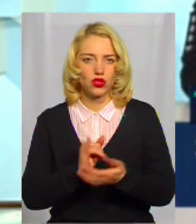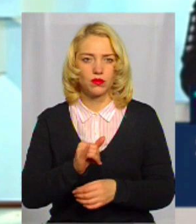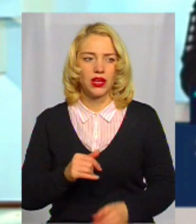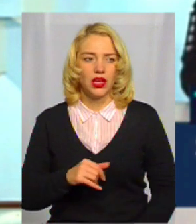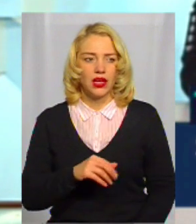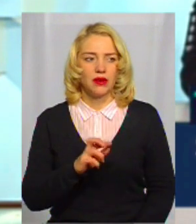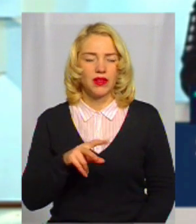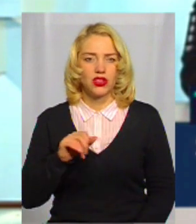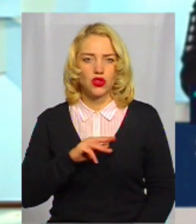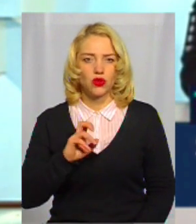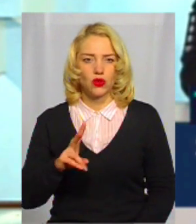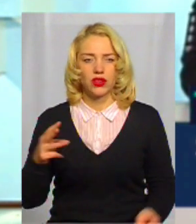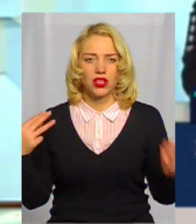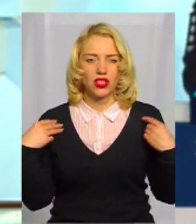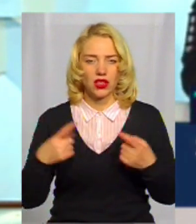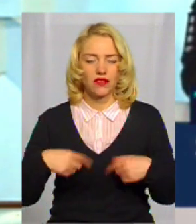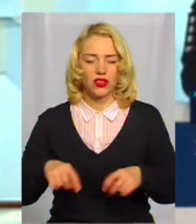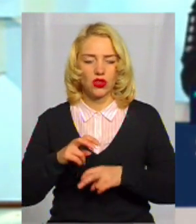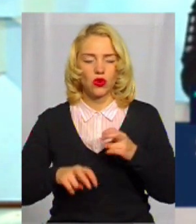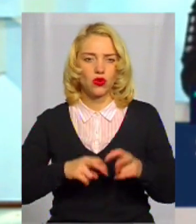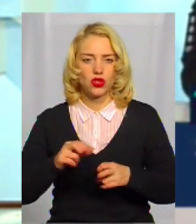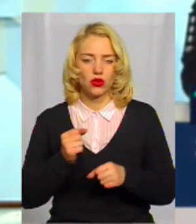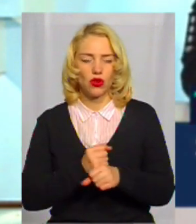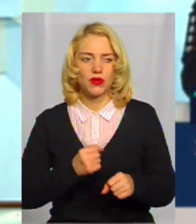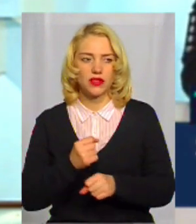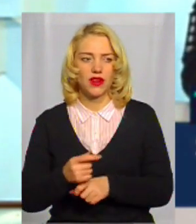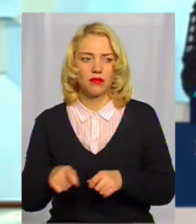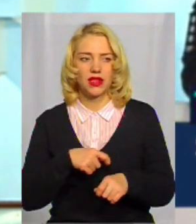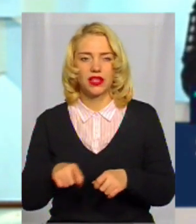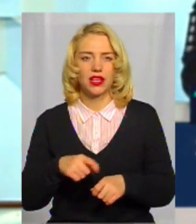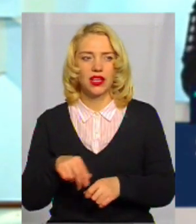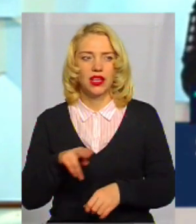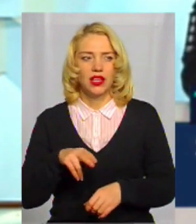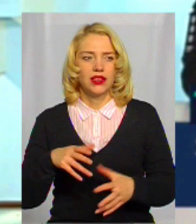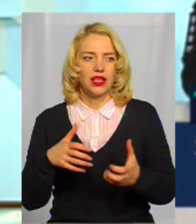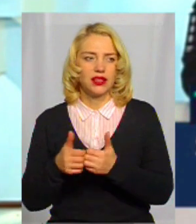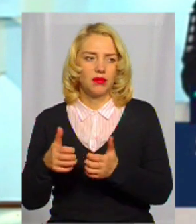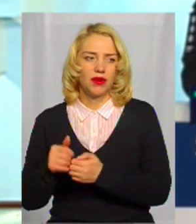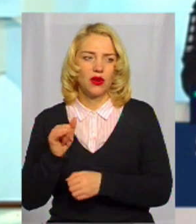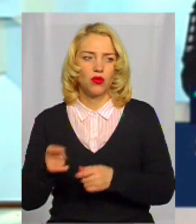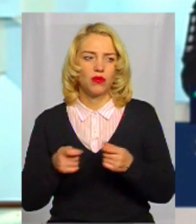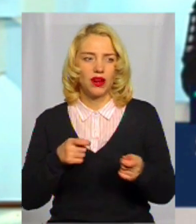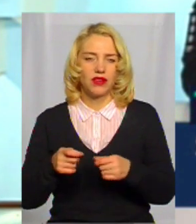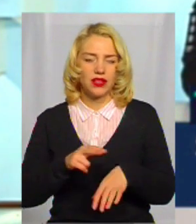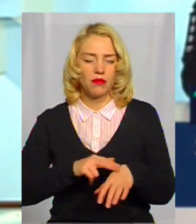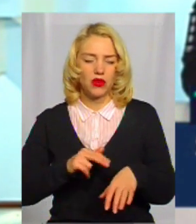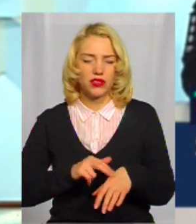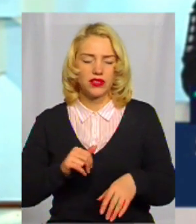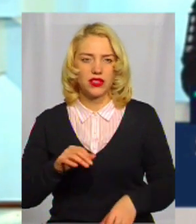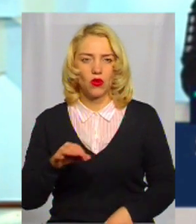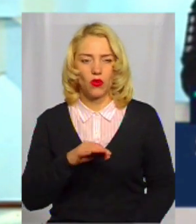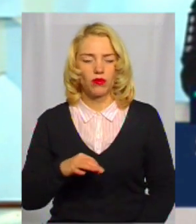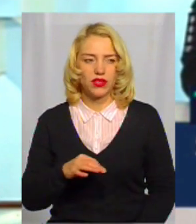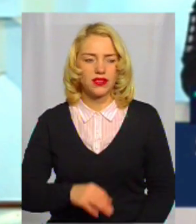Ігорем Лежнюком, начальником відділу розшуку та опрацювання матеріалів ДТП управління патрульної поліції